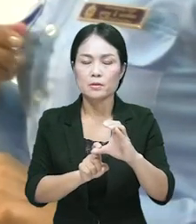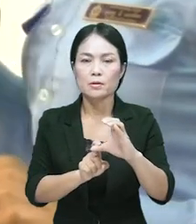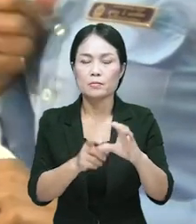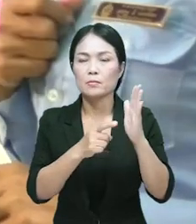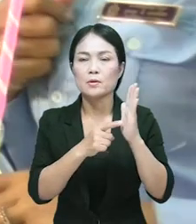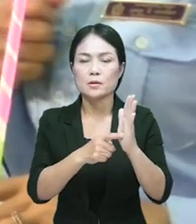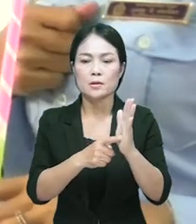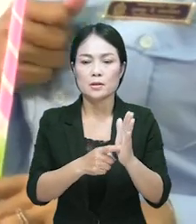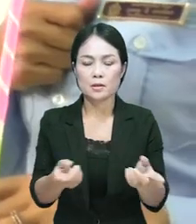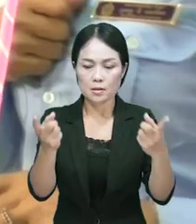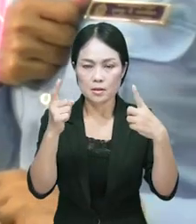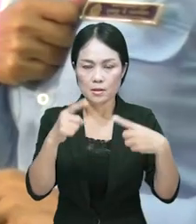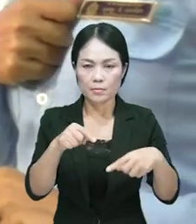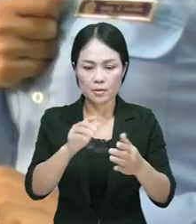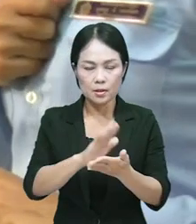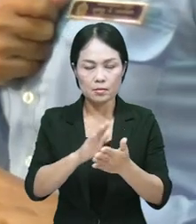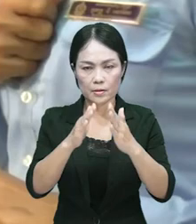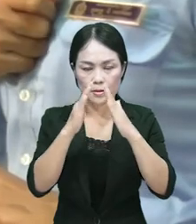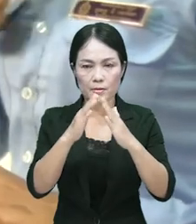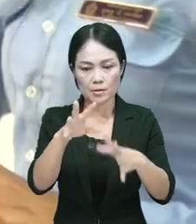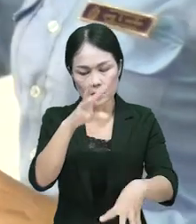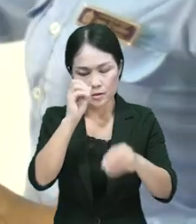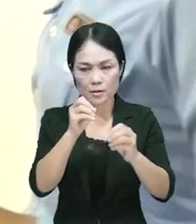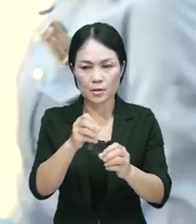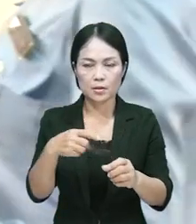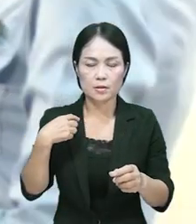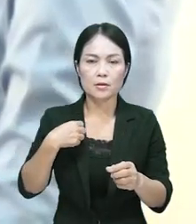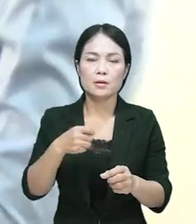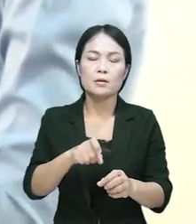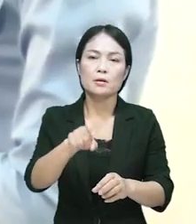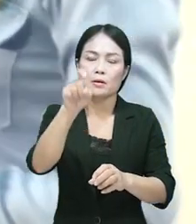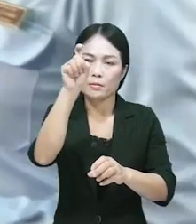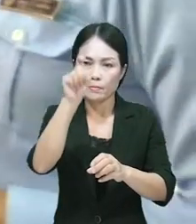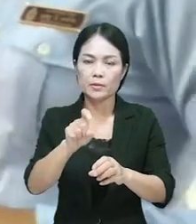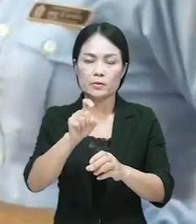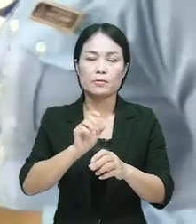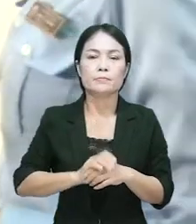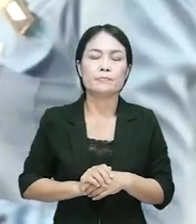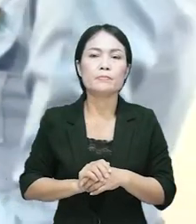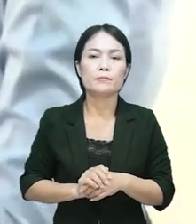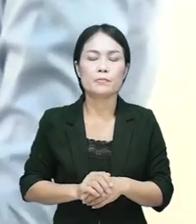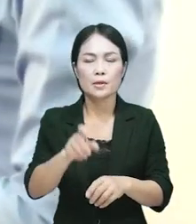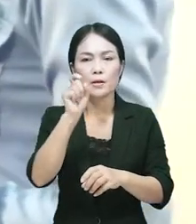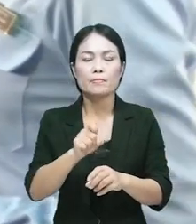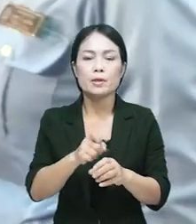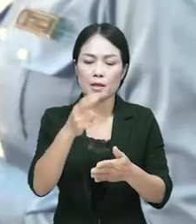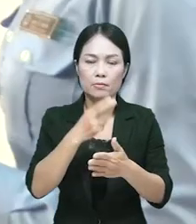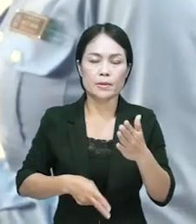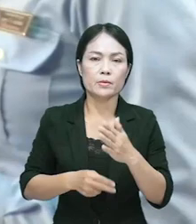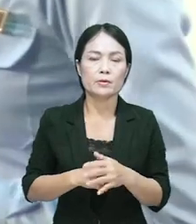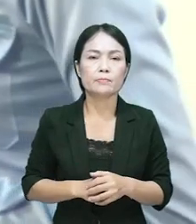ទាហរណ៍ថាកូនមកពីសាលារៀនកូនត្រូវការយកអាវកូនទៅទុកដាក់ឯងភួរឡើងអញ្ចឹងណាកូនណាពាក់នឹងអ្វីមួយ